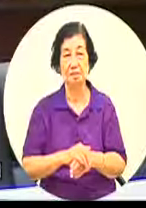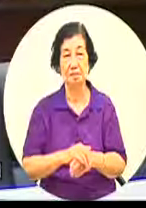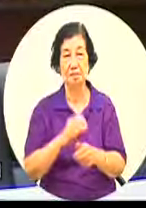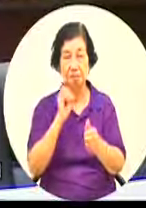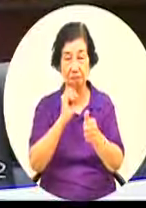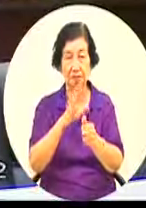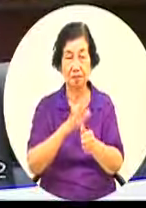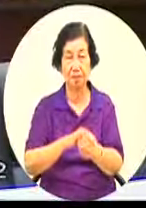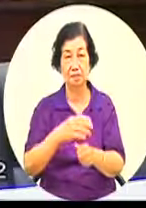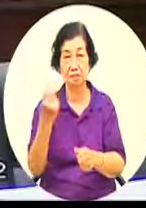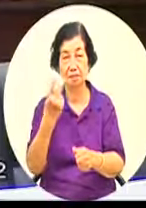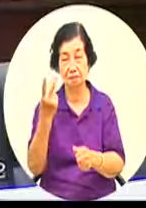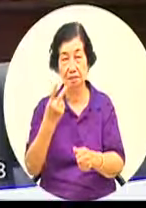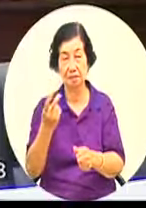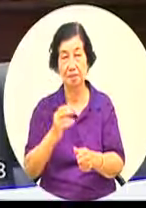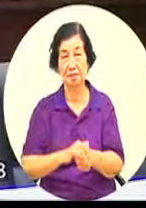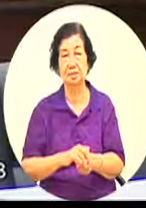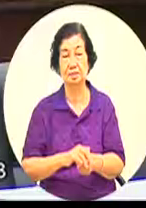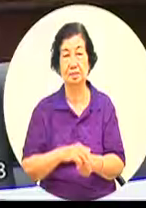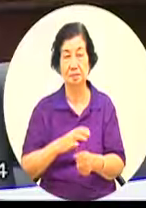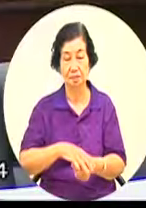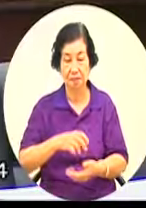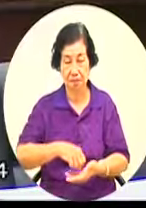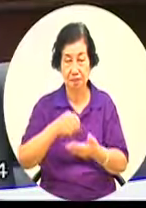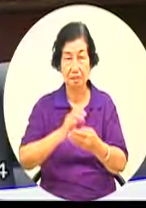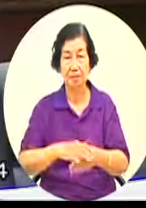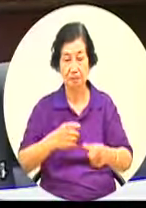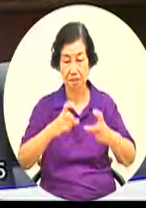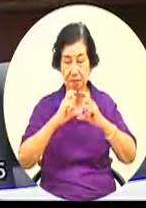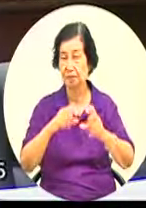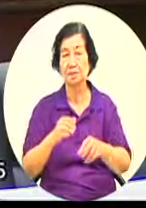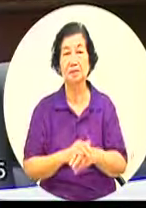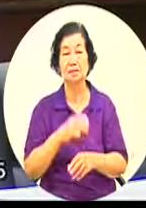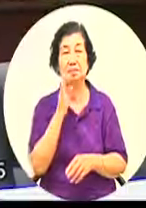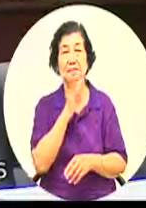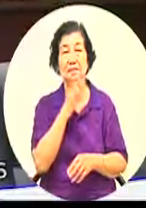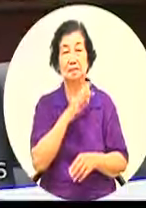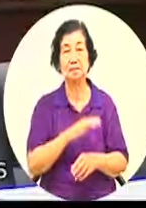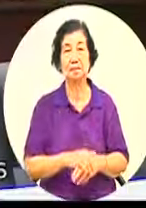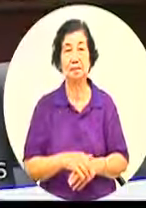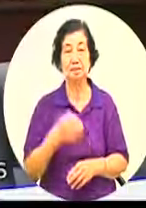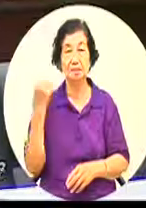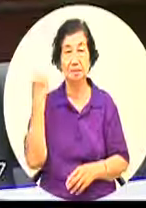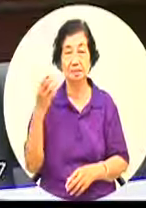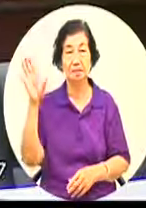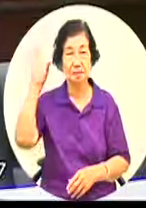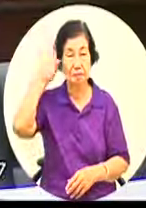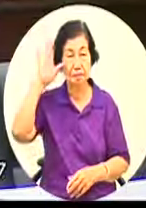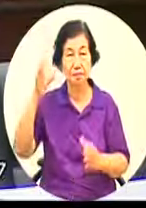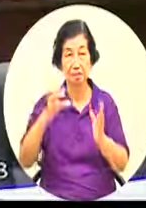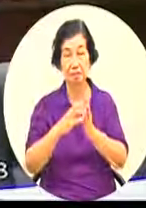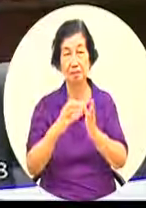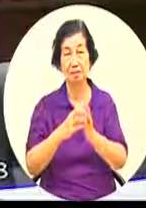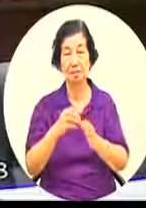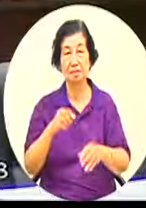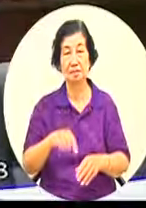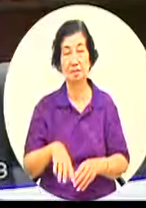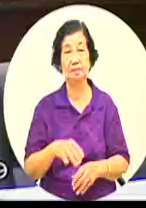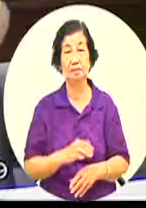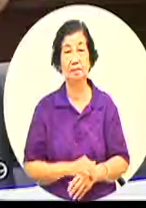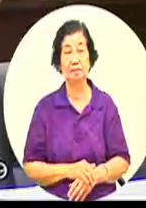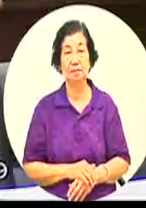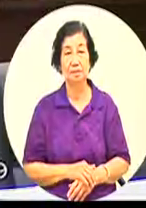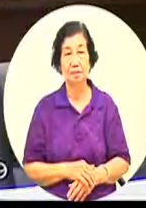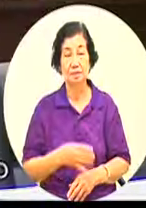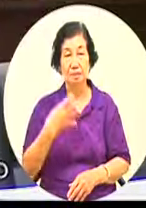再回答，我是在这里先具体的建议。第二个新闻局，我想新闻局这边我们第